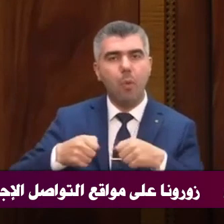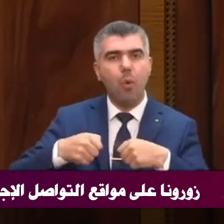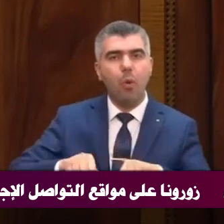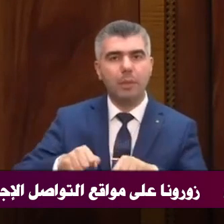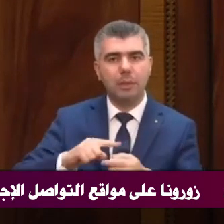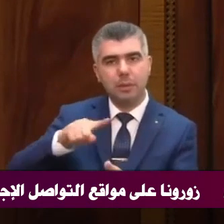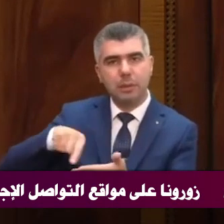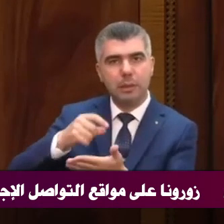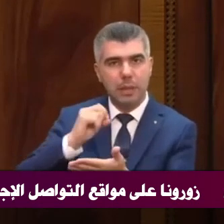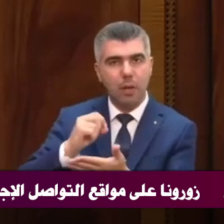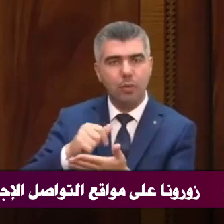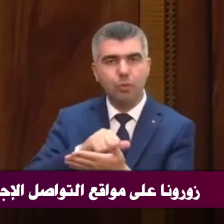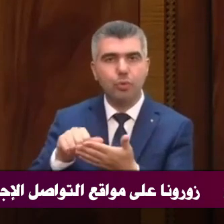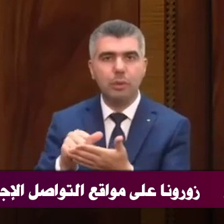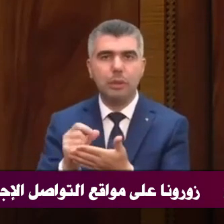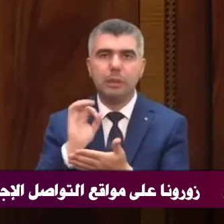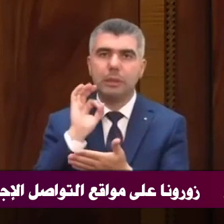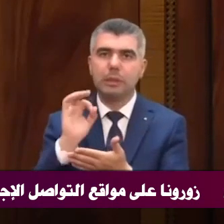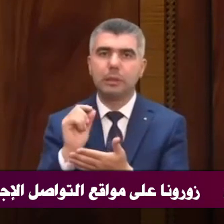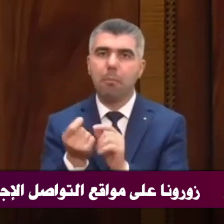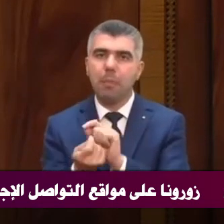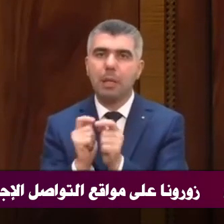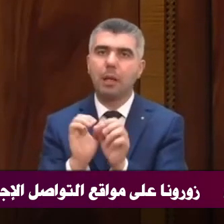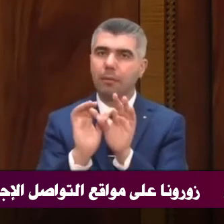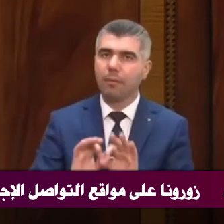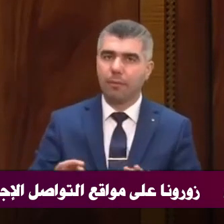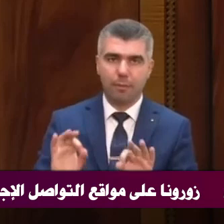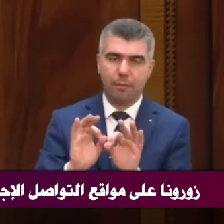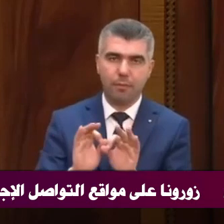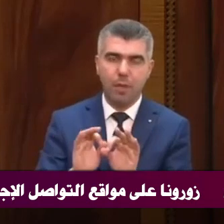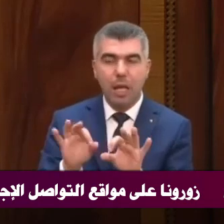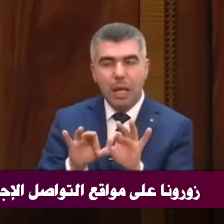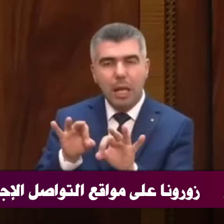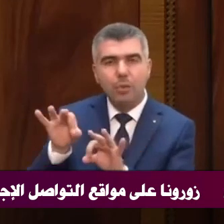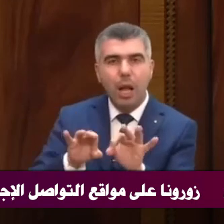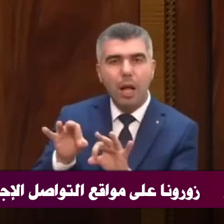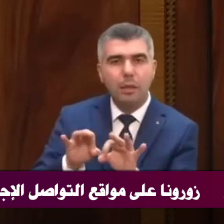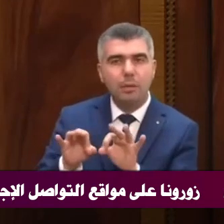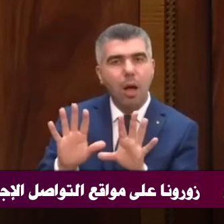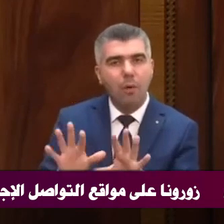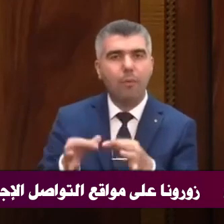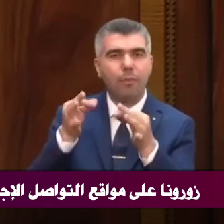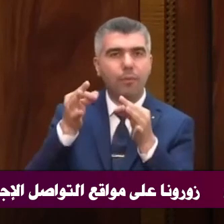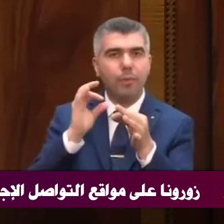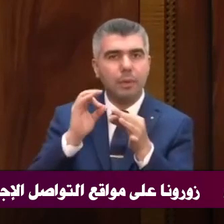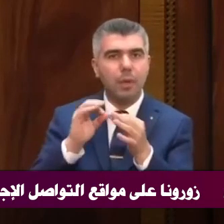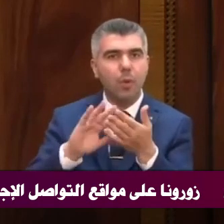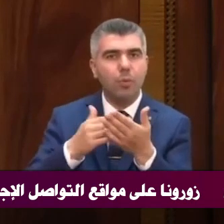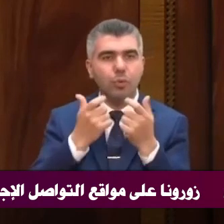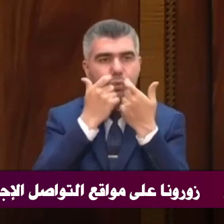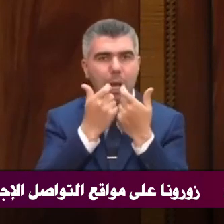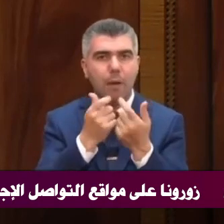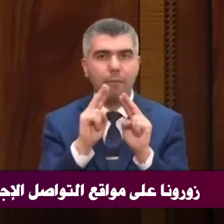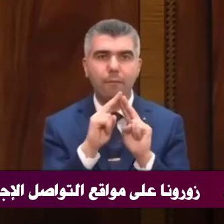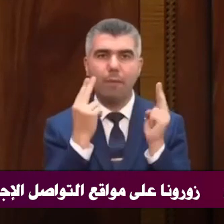المدعم، والاجراءات الاستثنائيه اللي تتطلب من الحكومه انها تتبع الوضع العالمي